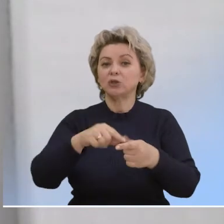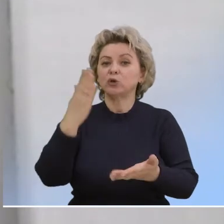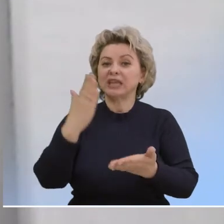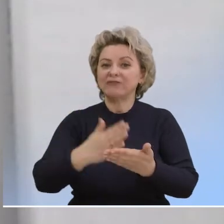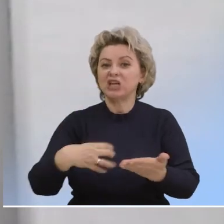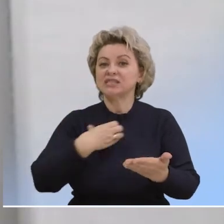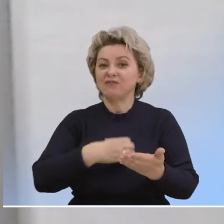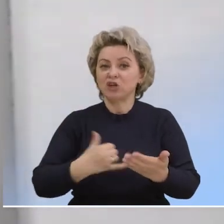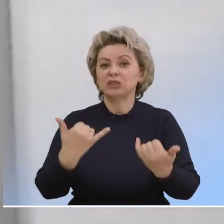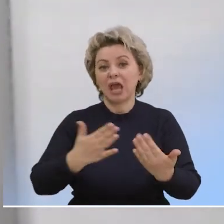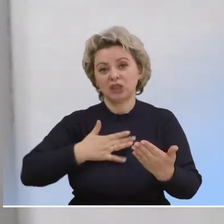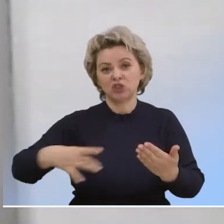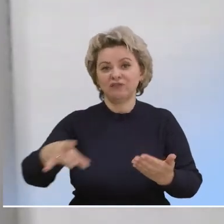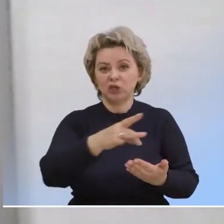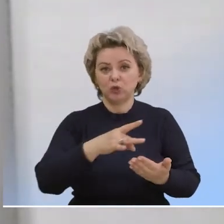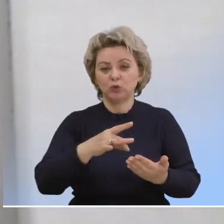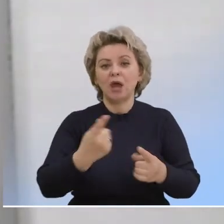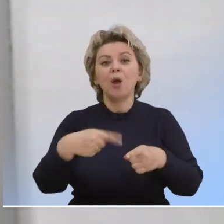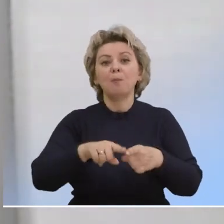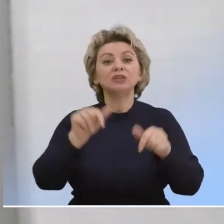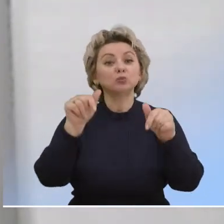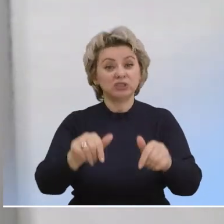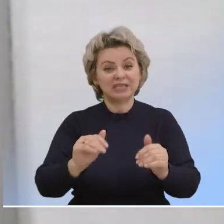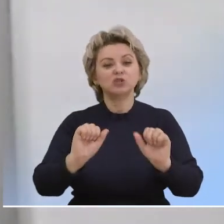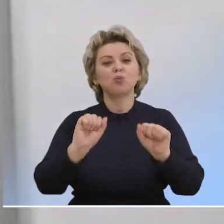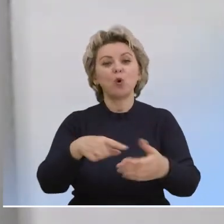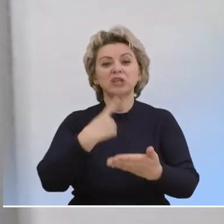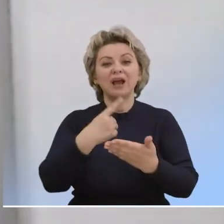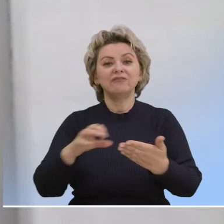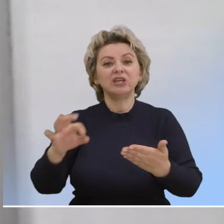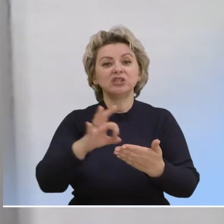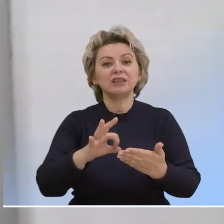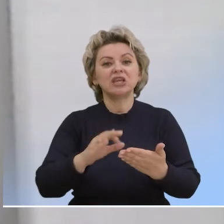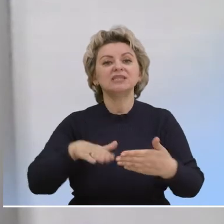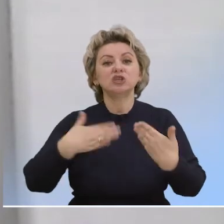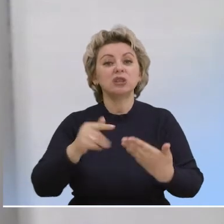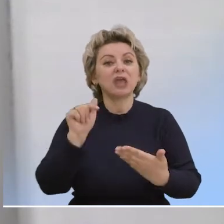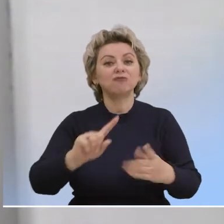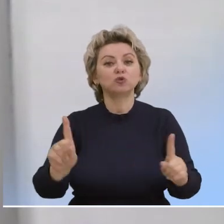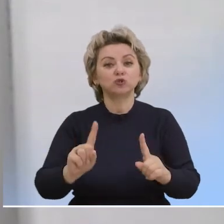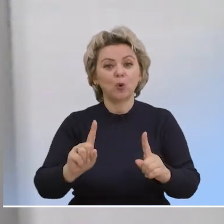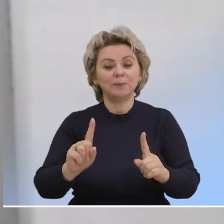которые являются актуальными для нашего региона. Поэтому здесь можно говорить относительно того, что